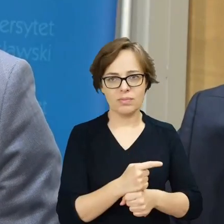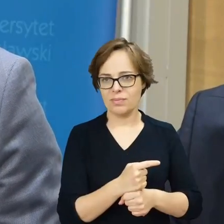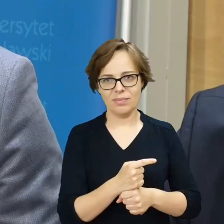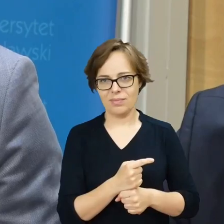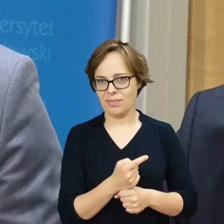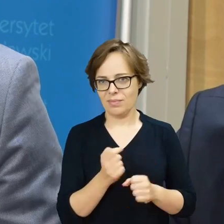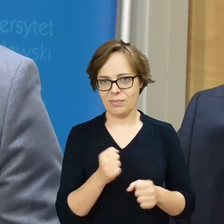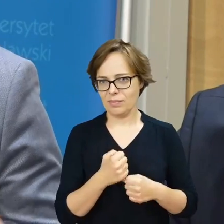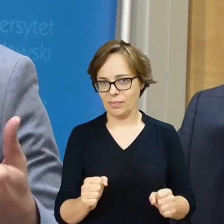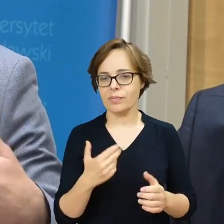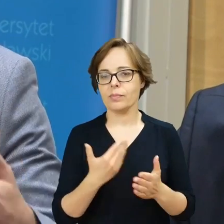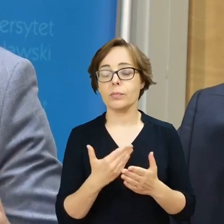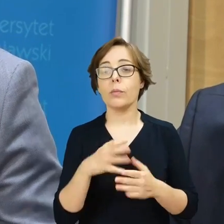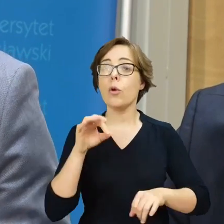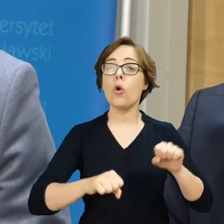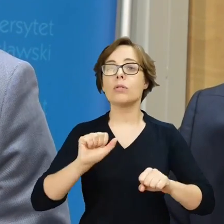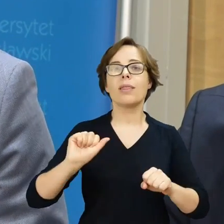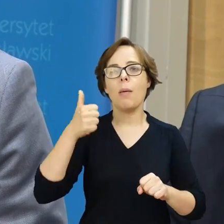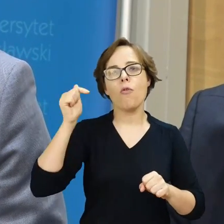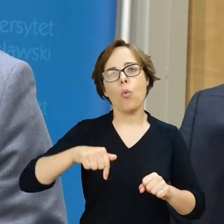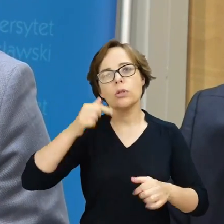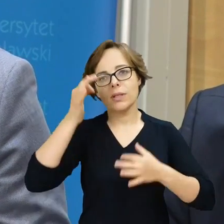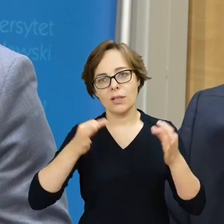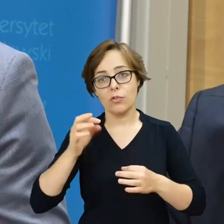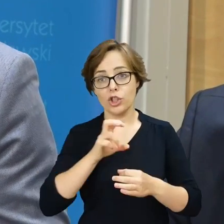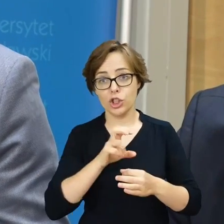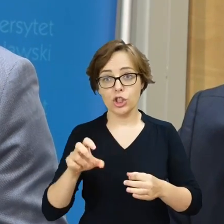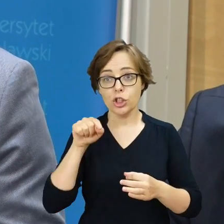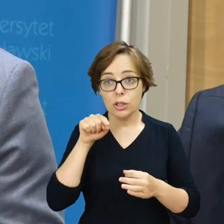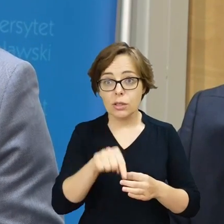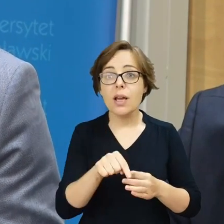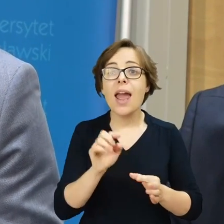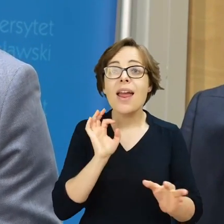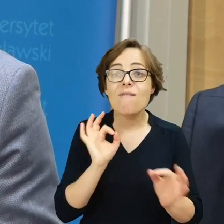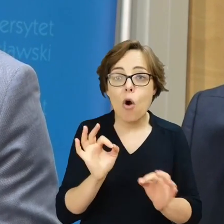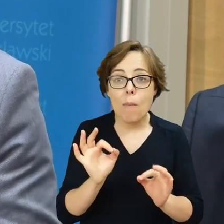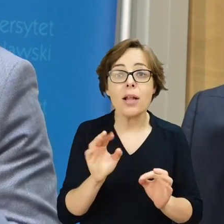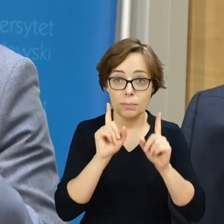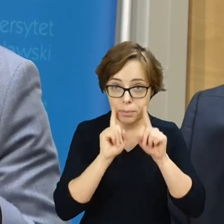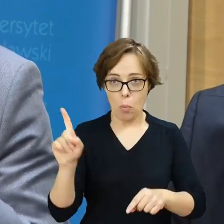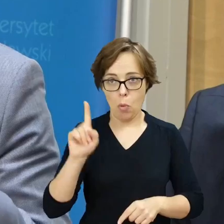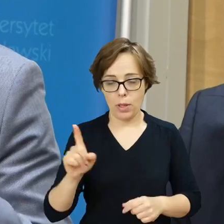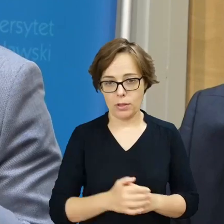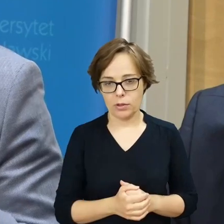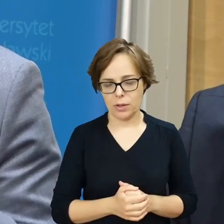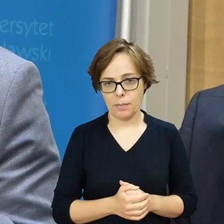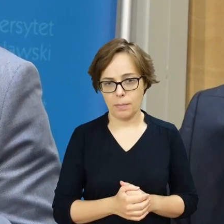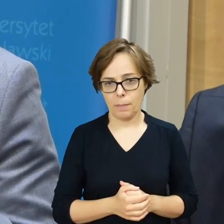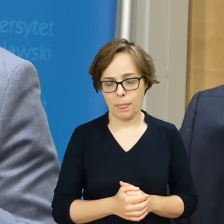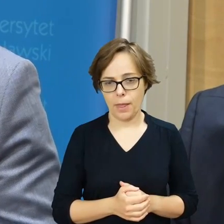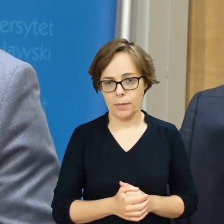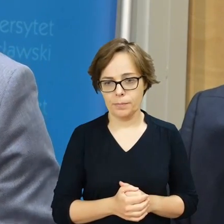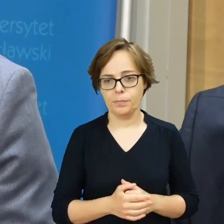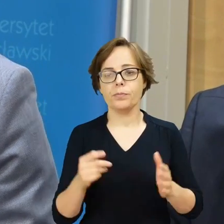czy to jest sprawa, przepraszam, czy to jest informacja publiczna. I to jest tak naprawdę paramerytoryczne rozstrzyganie w znaczeniu, o którym za moment